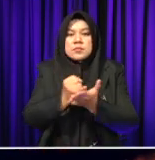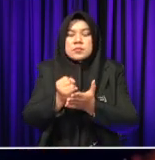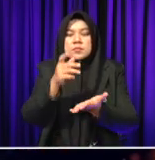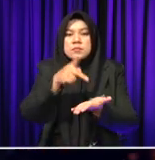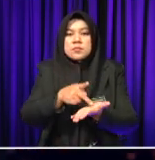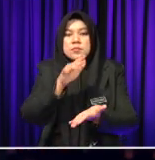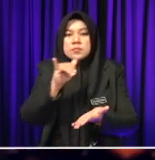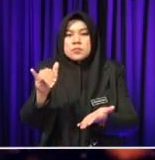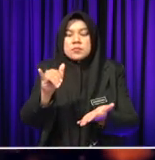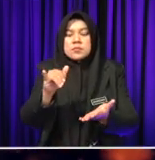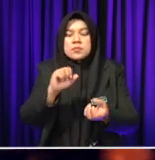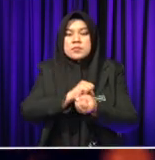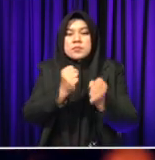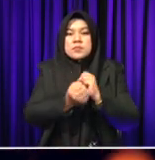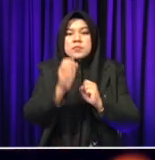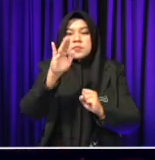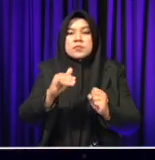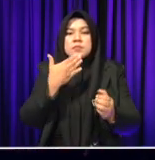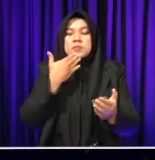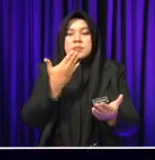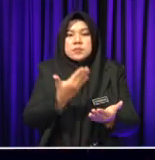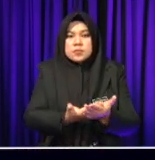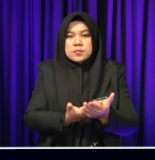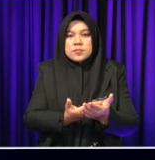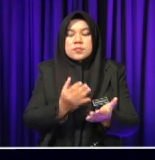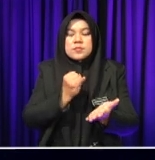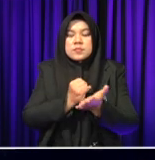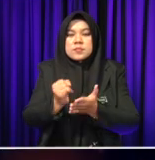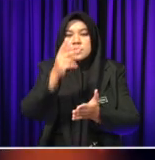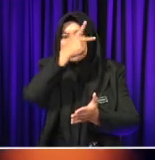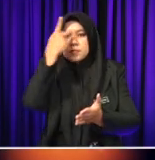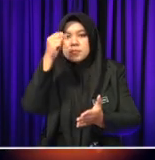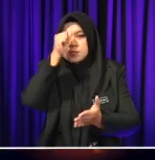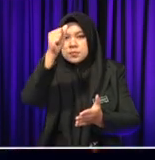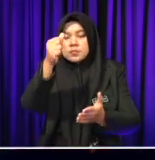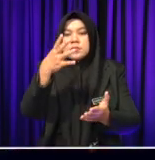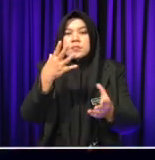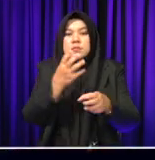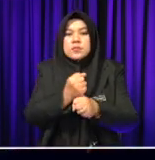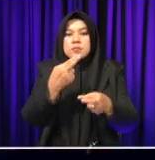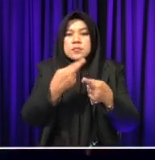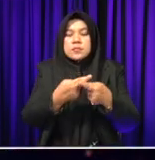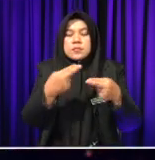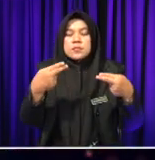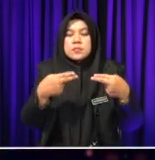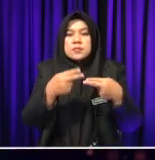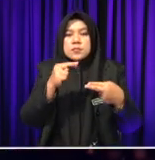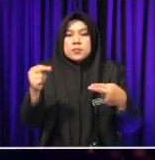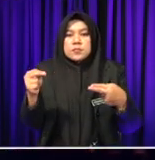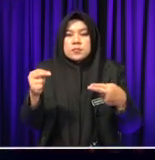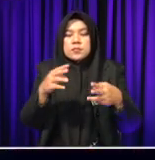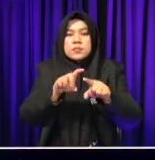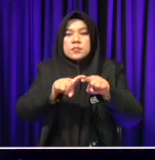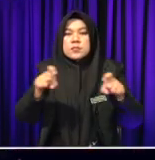persahabatan yang baik persahabatan ikhlas kerana Allah dapat membina silaturahim yang tidak terputus hingga ke